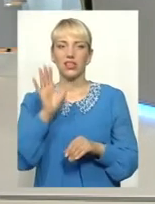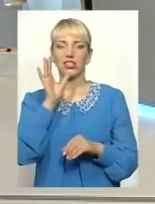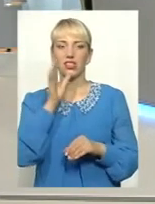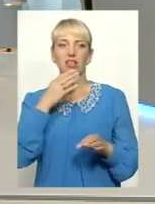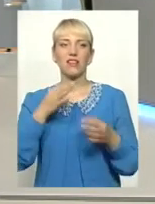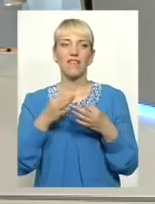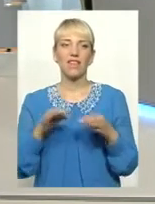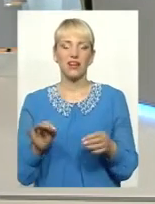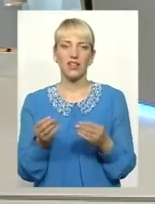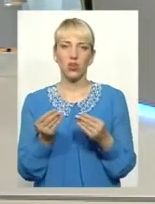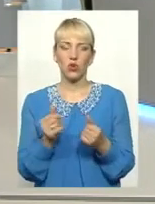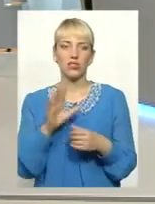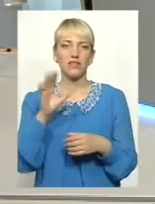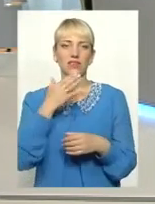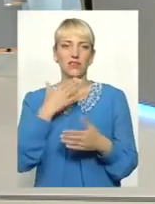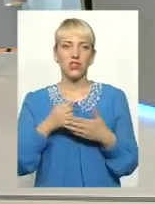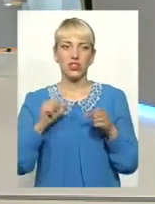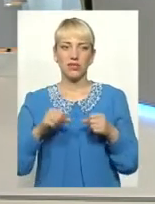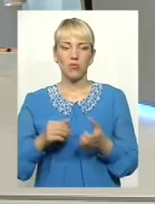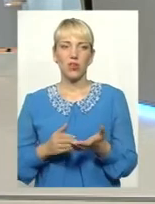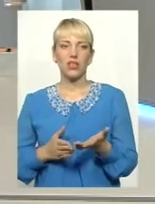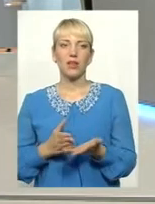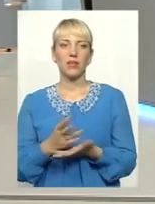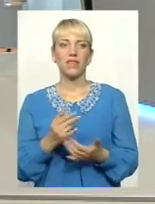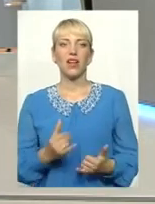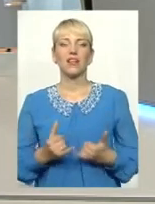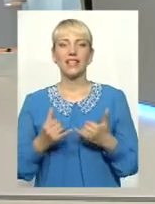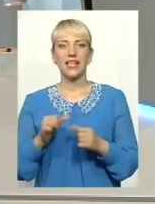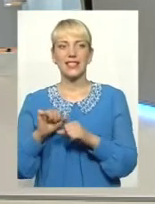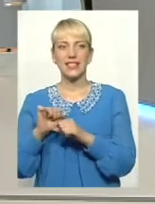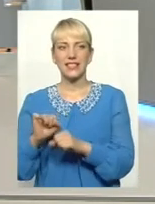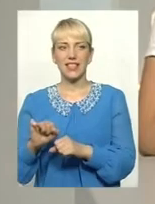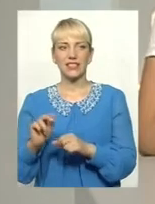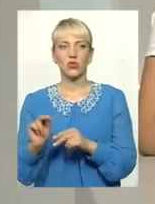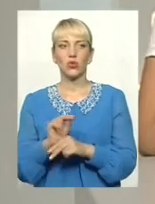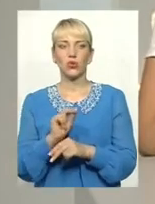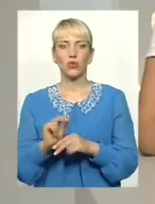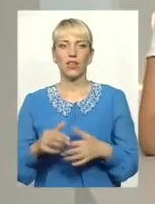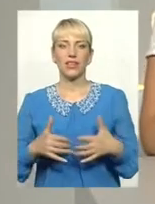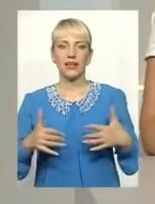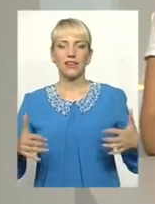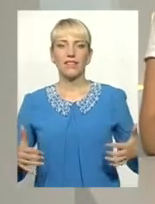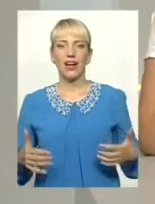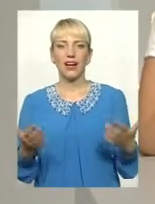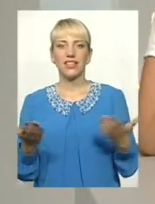вільні кошти і всі свої змоги направляють для захисту і лікування тварин, які зараз